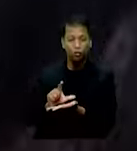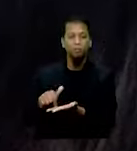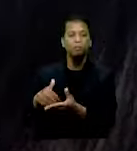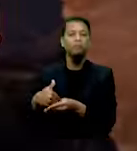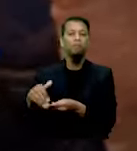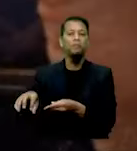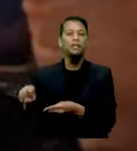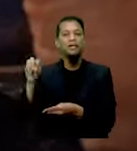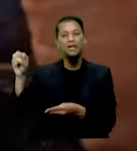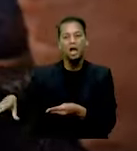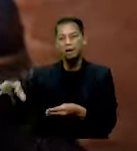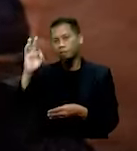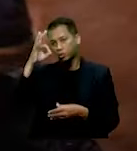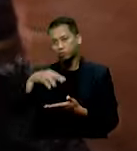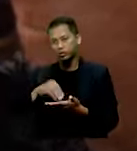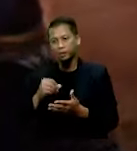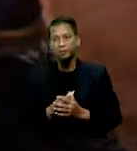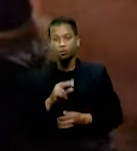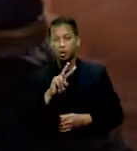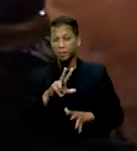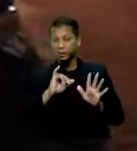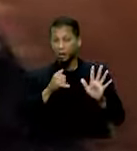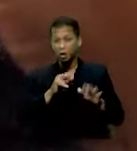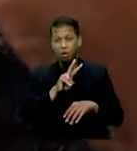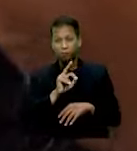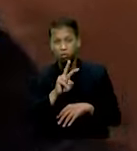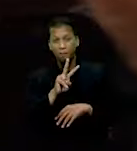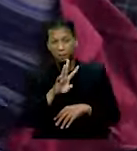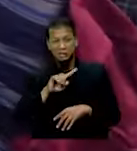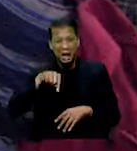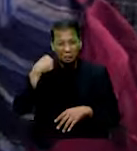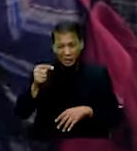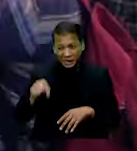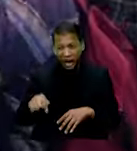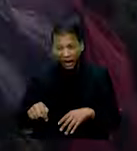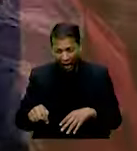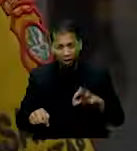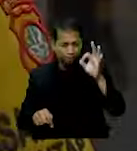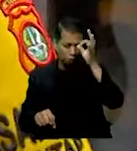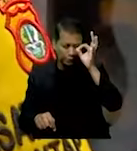29 Januari 2024. Hingga saat ini polisi telah memeriksa 8 orang saksi.